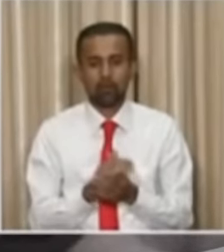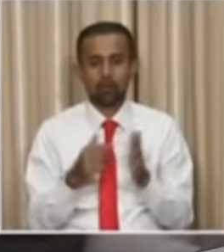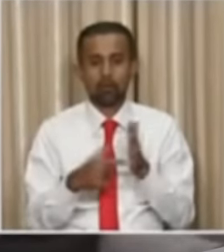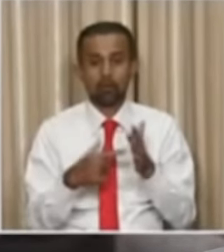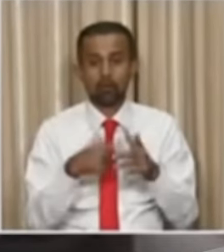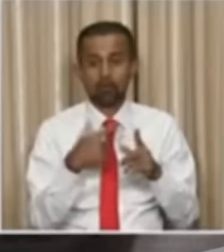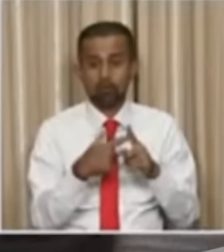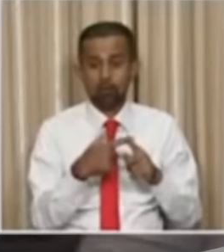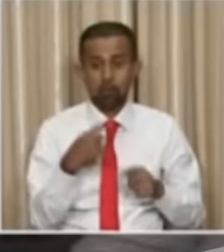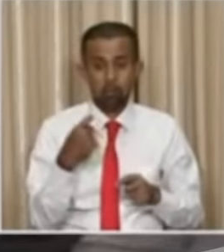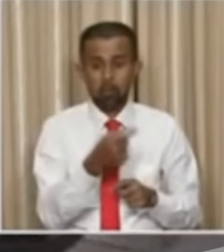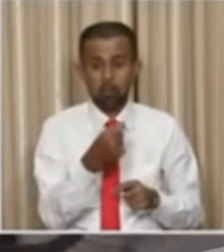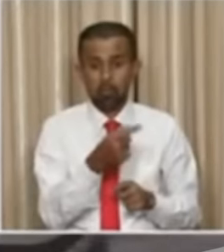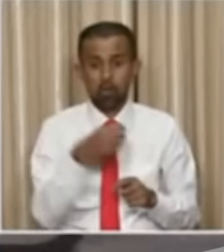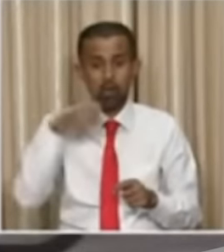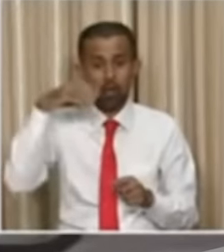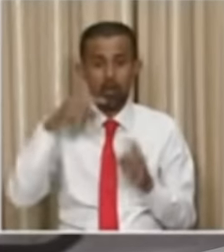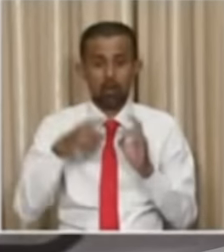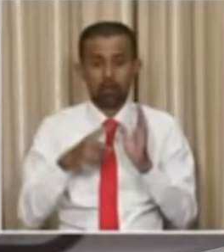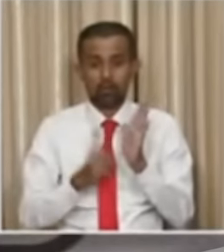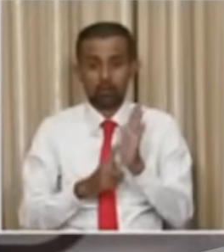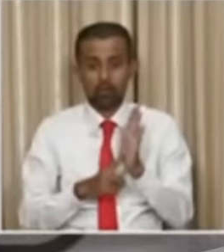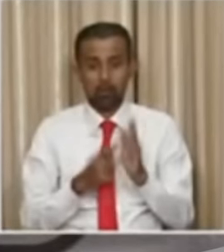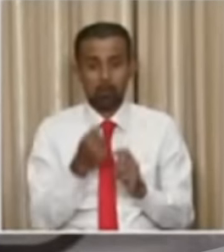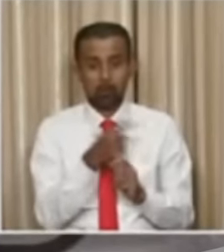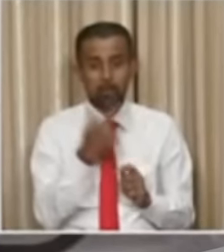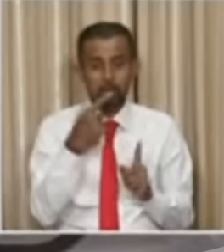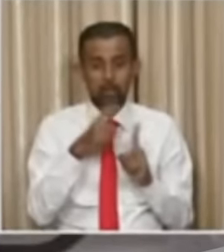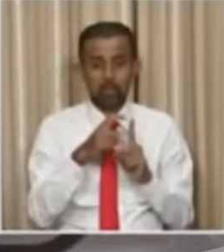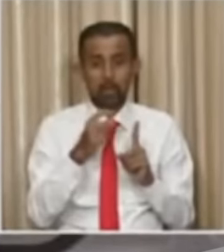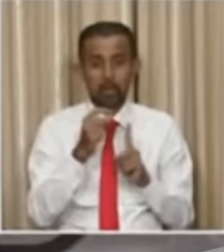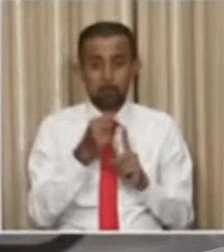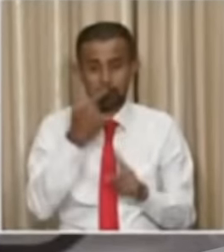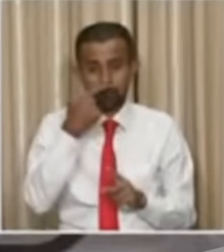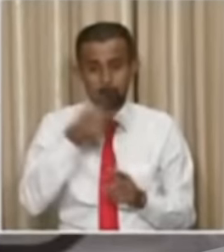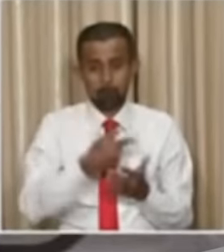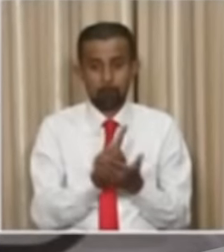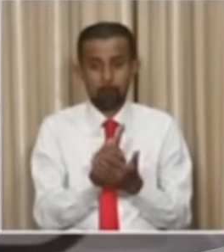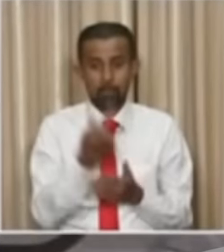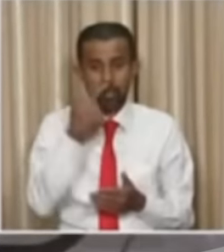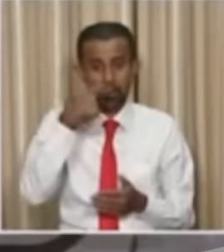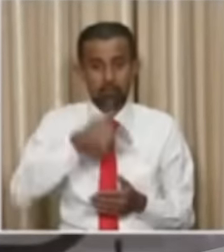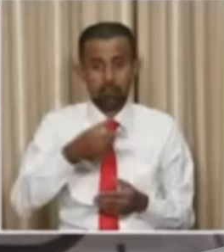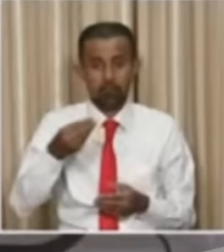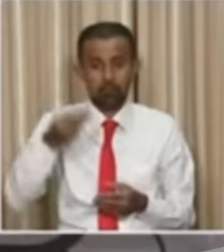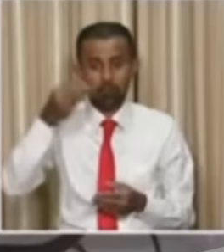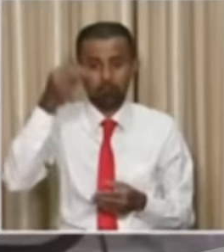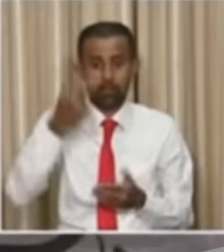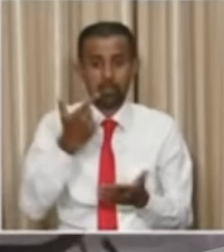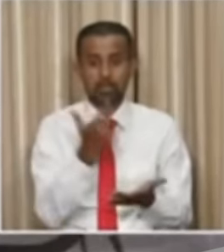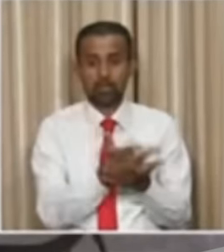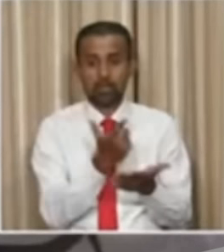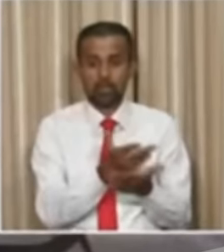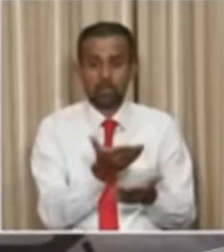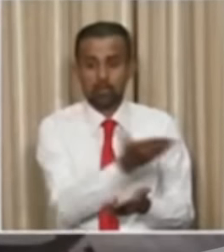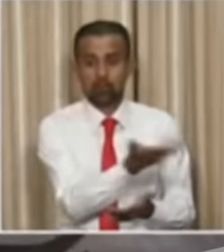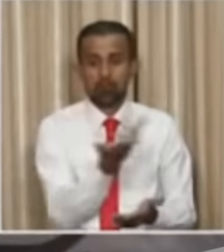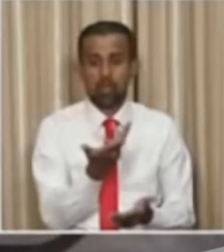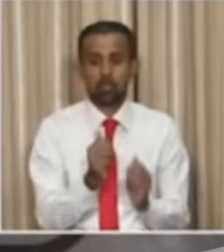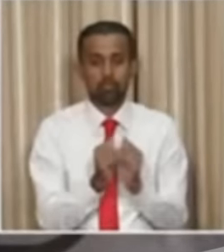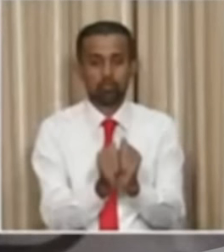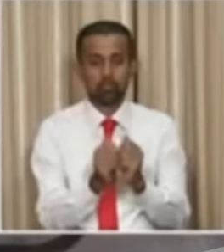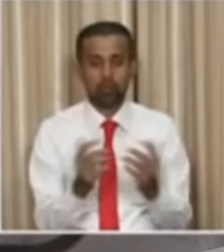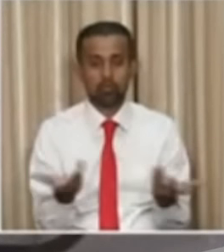ගහනකොට ලයිට් බිල වැඩි වෙනකොට ඩීසල් පෙට්‍රල් ලාම් තෙල් මිල් වැඩි වෙනකොට දීවරයට මුහුද යන්න බෑ, රස්සාව කරගන්න